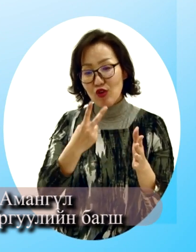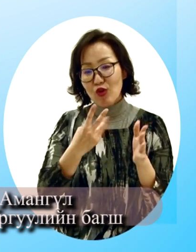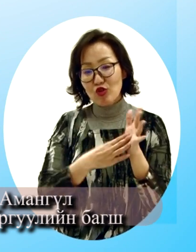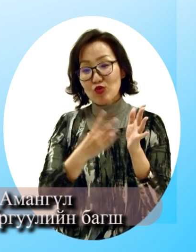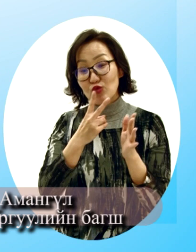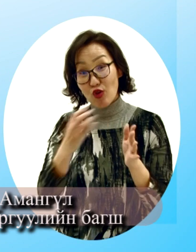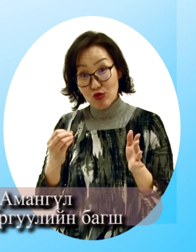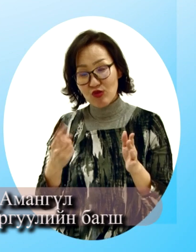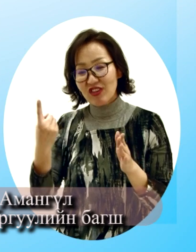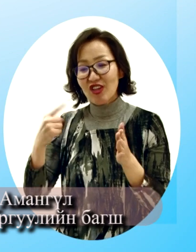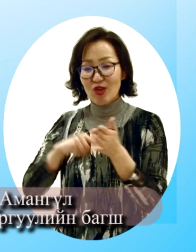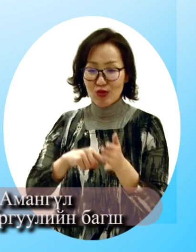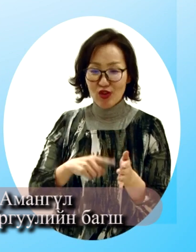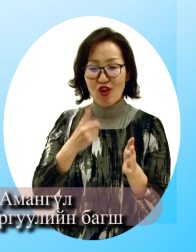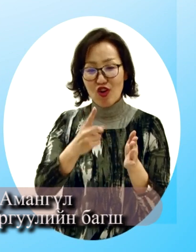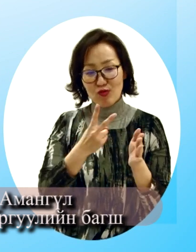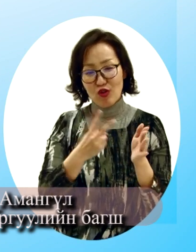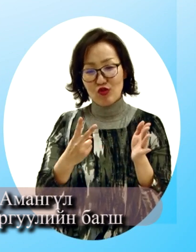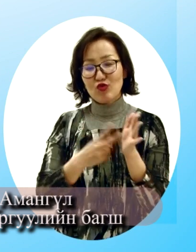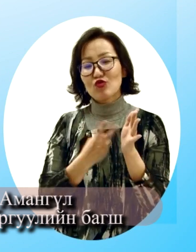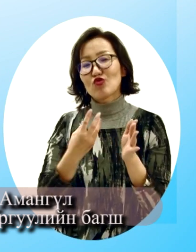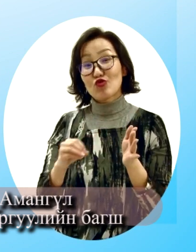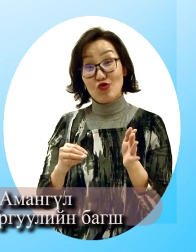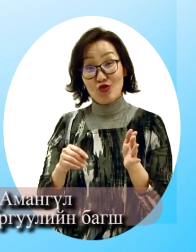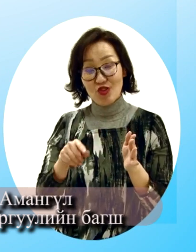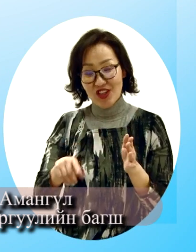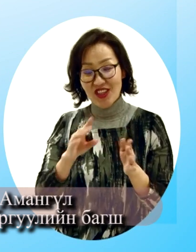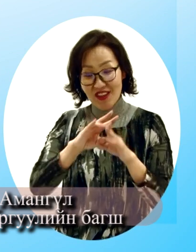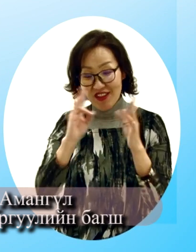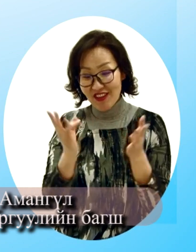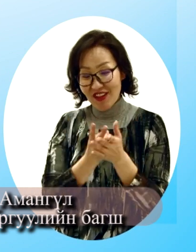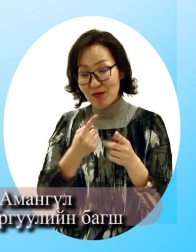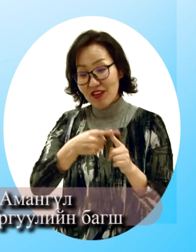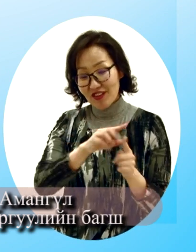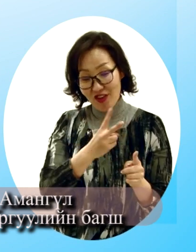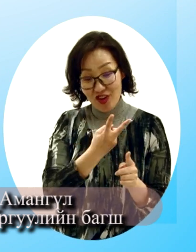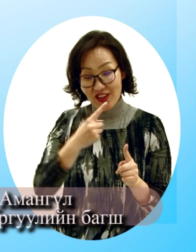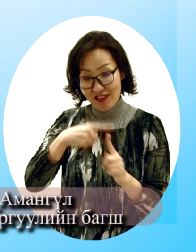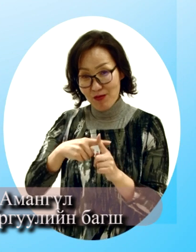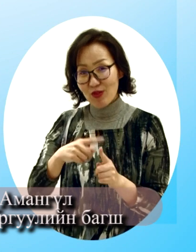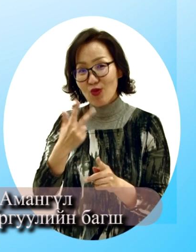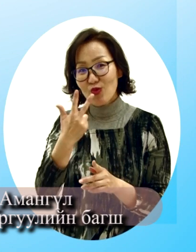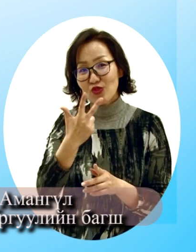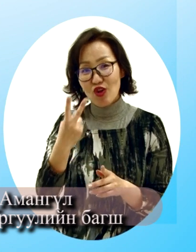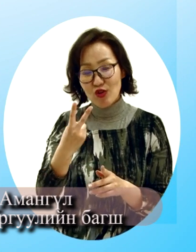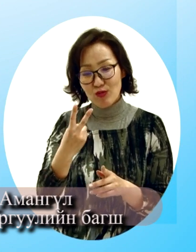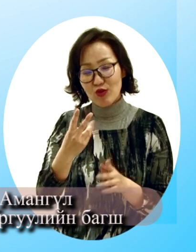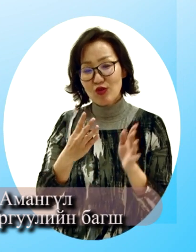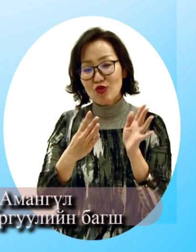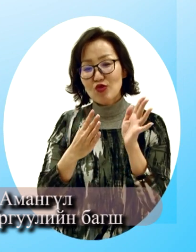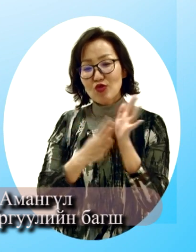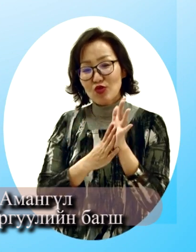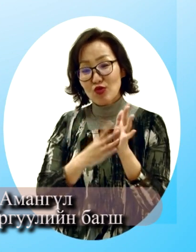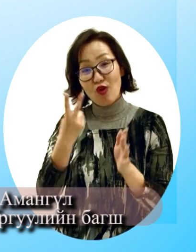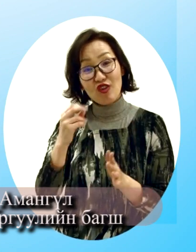Олай болса, жауабы 32120 сағат ұйықтаған. Өз шығарған есептеріңді мұғалымның есебімен